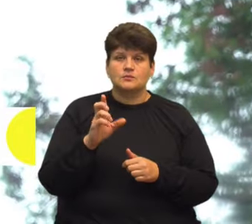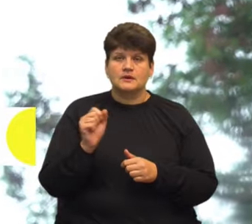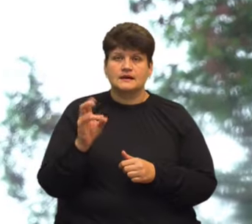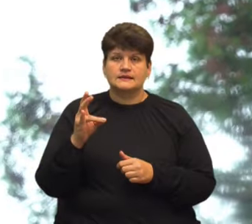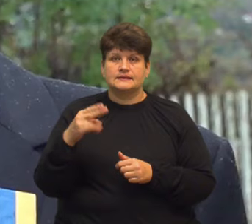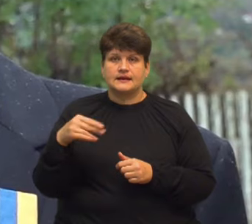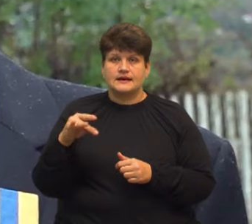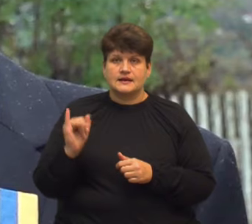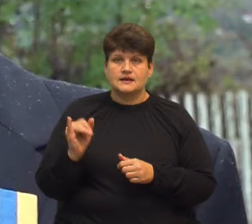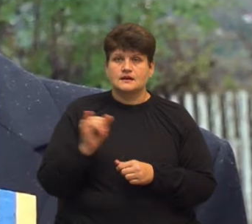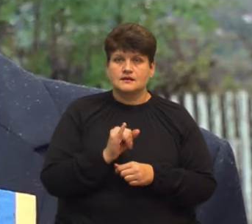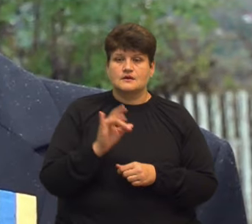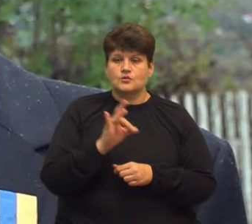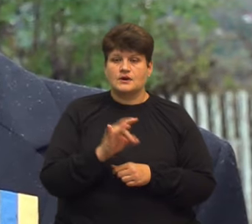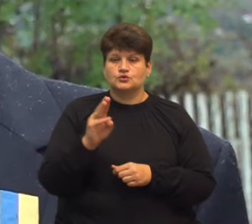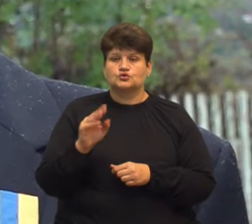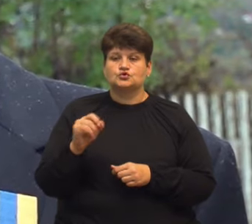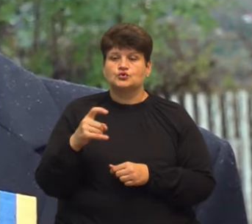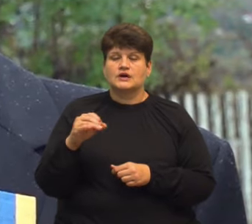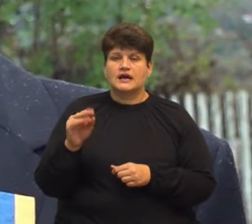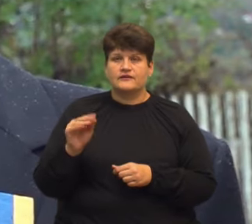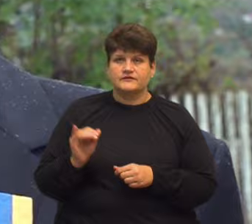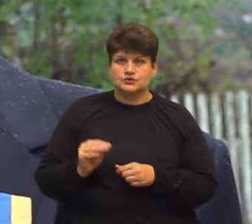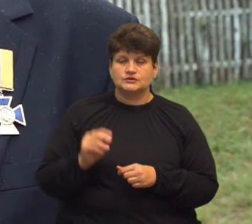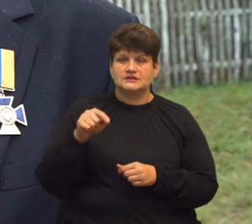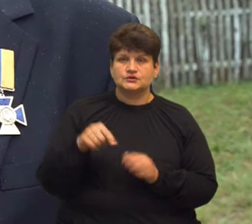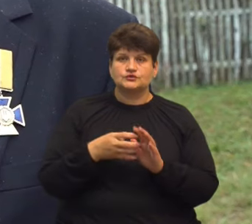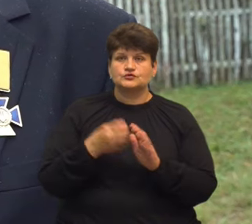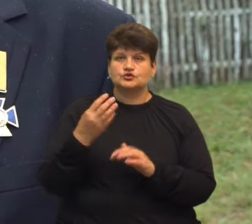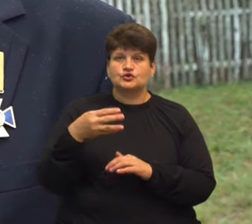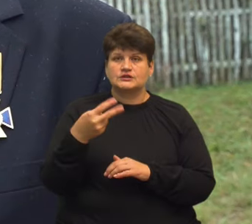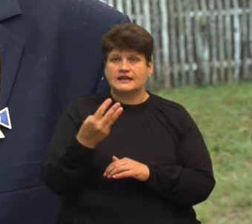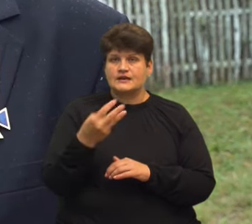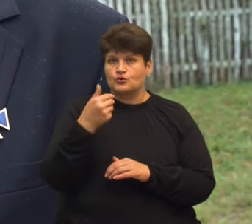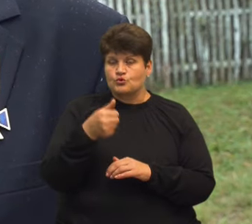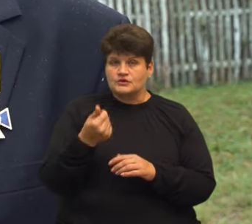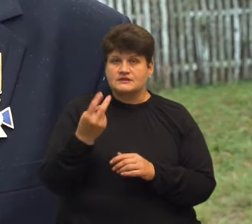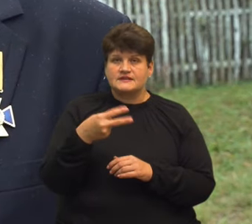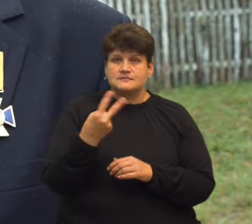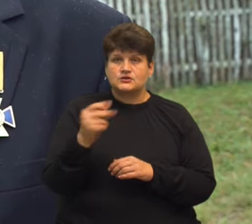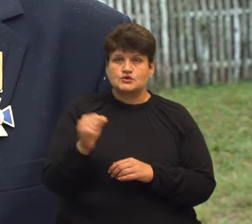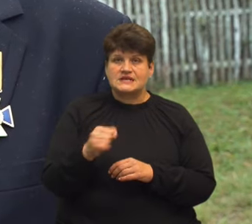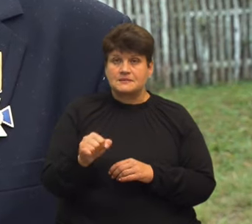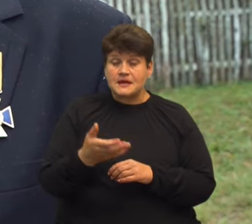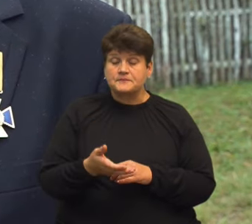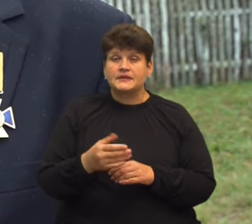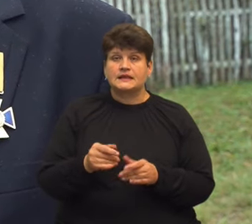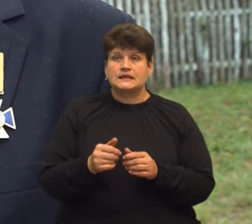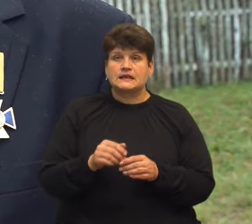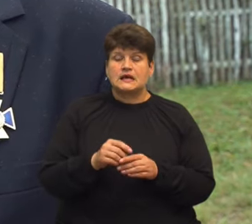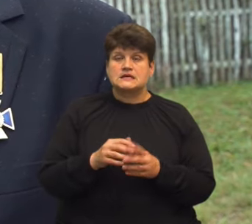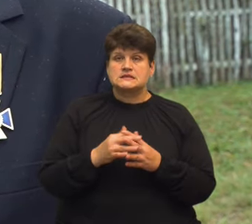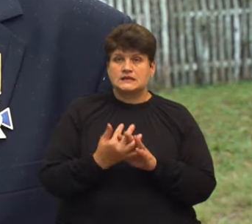Шухевичу. У 1943 році, 21 серпня, на хуторі